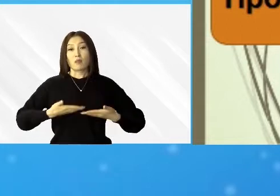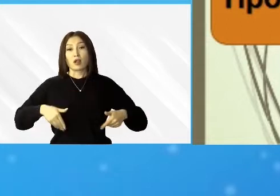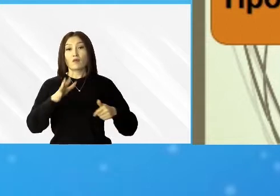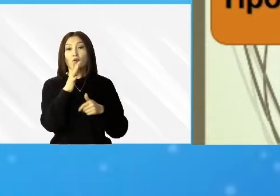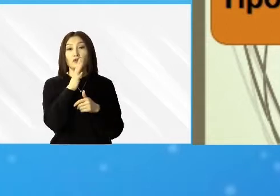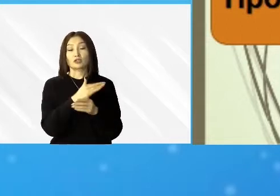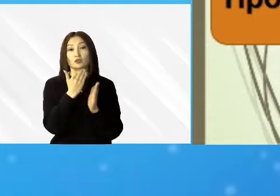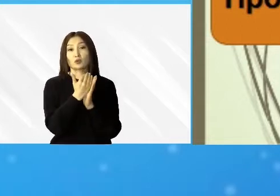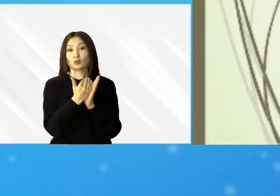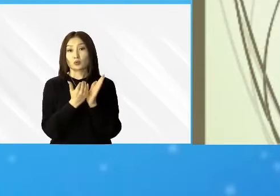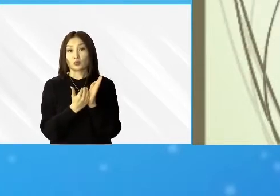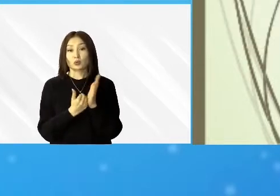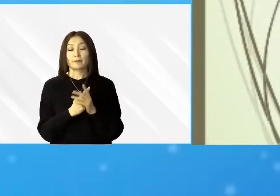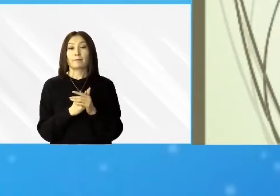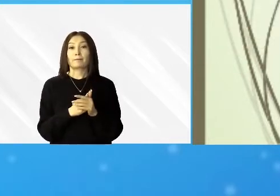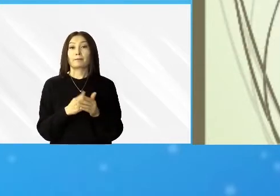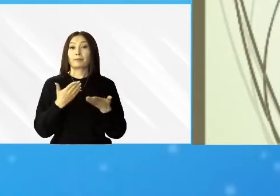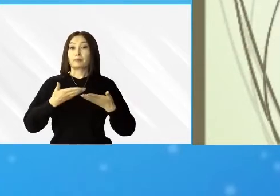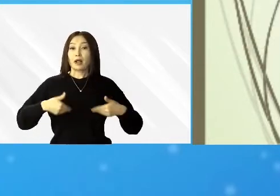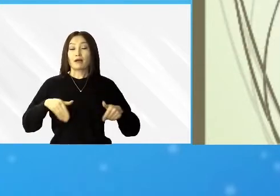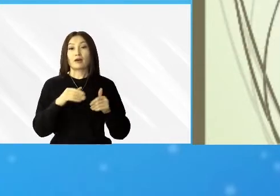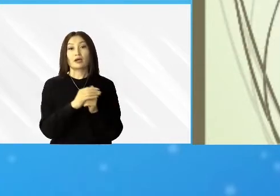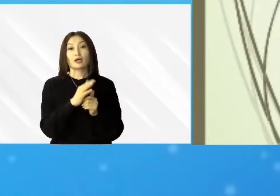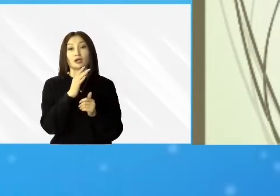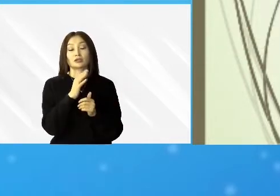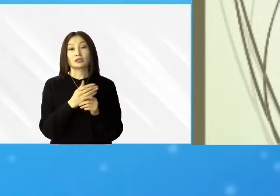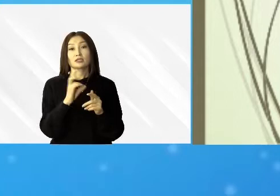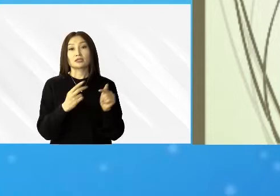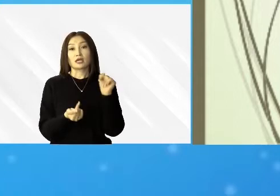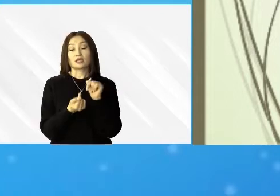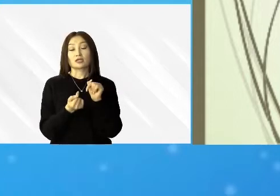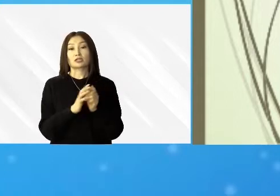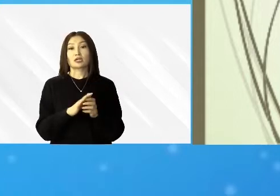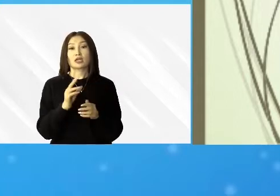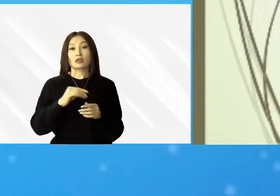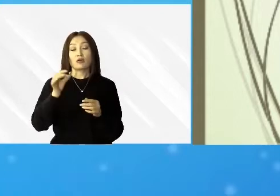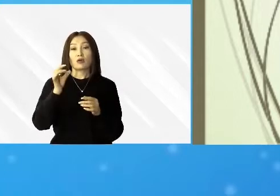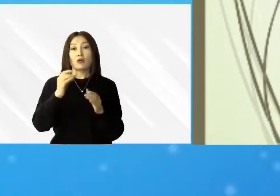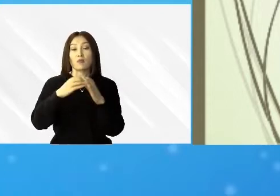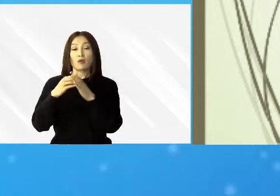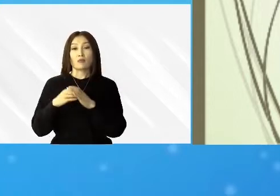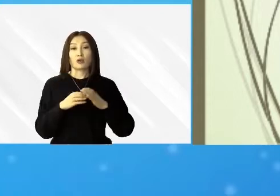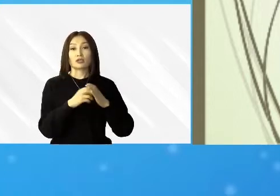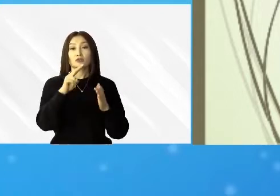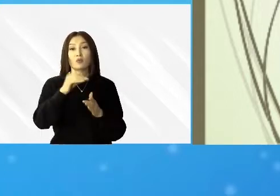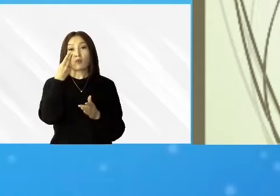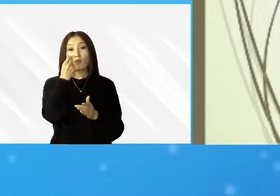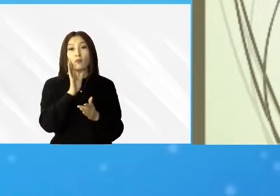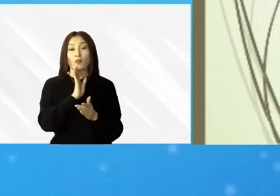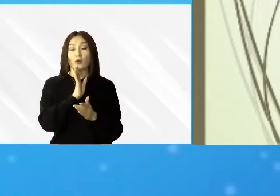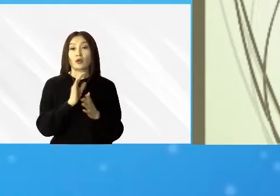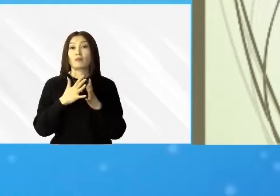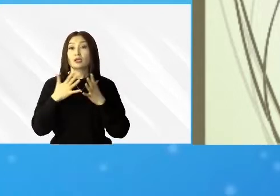возрастную структуры. Половая структура. Соотношение особей в популяции по полу. В